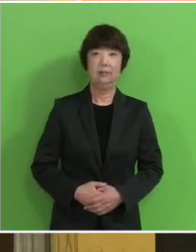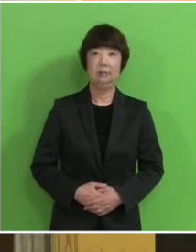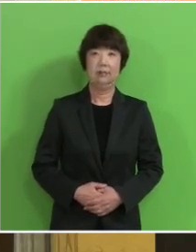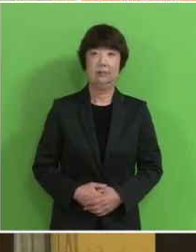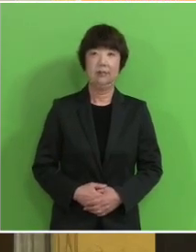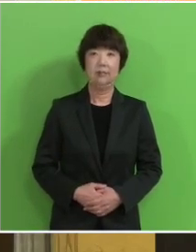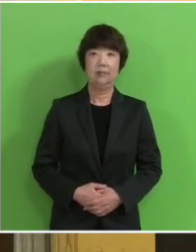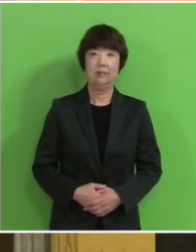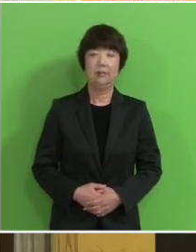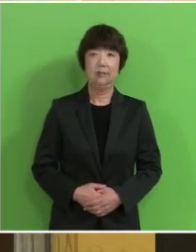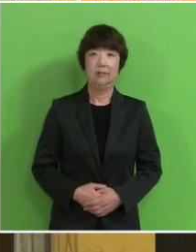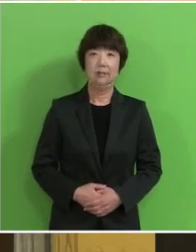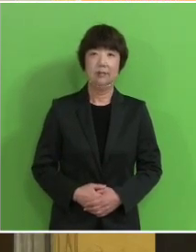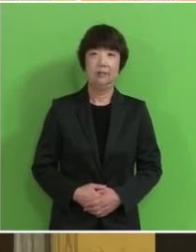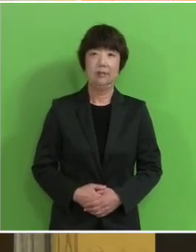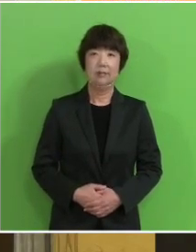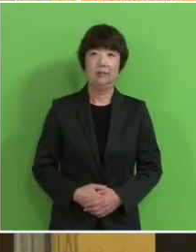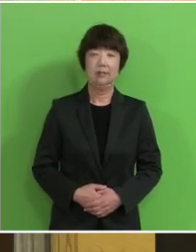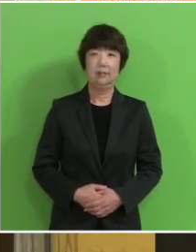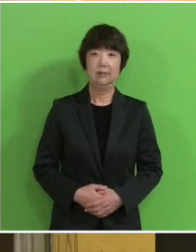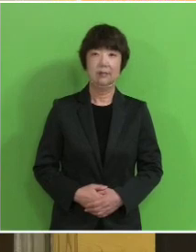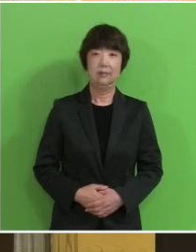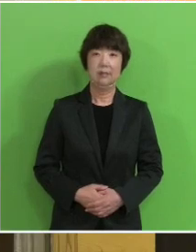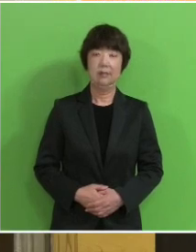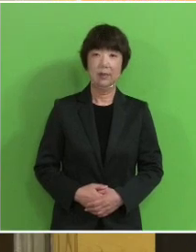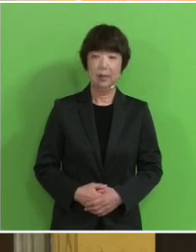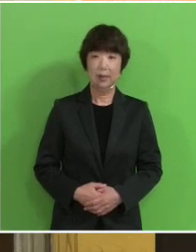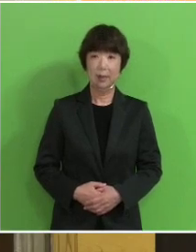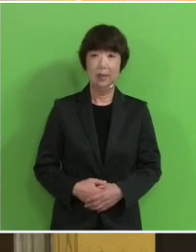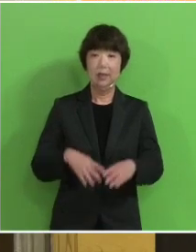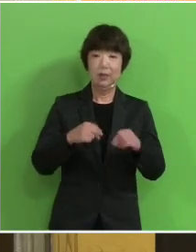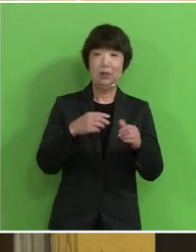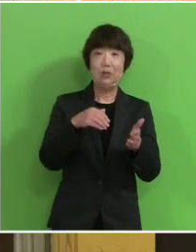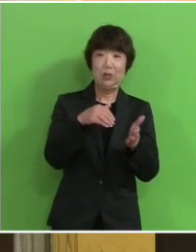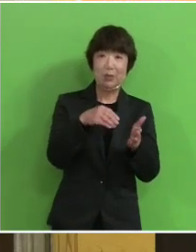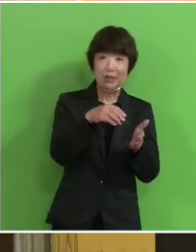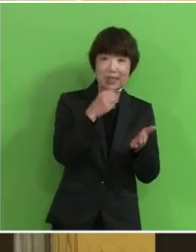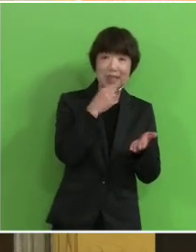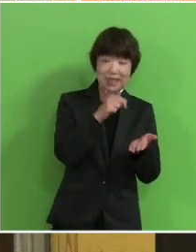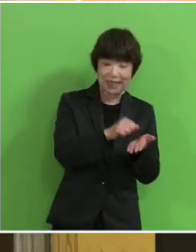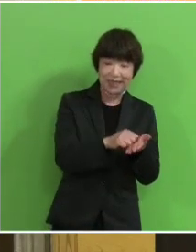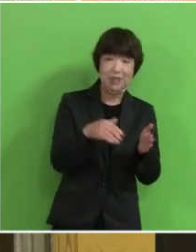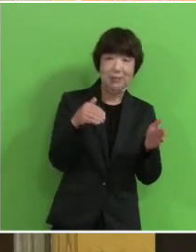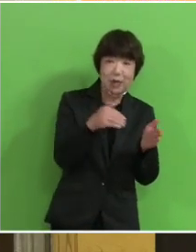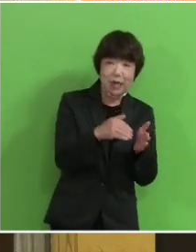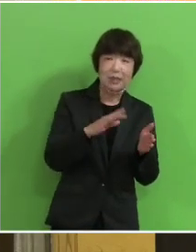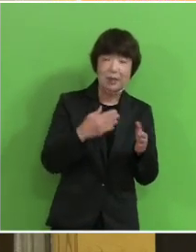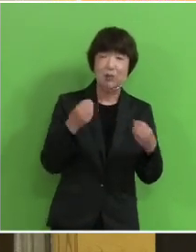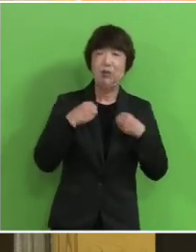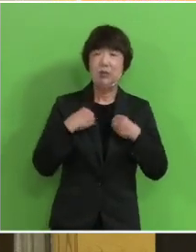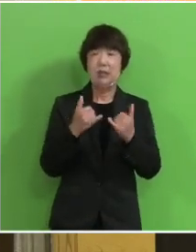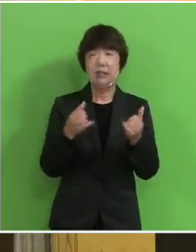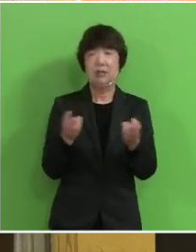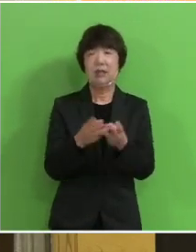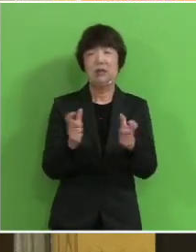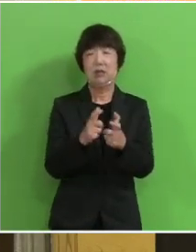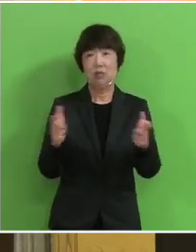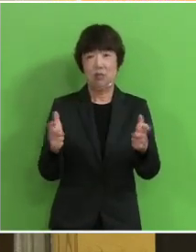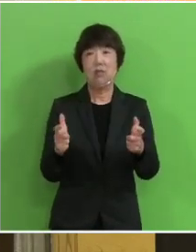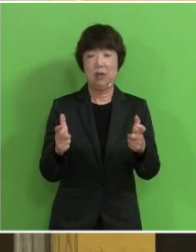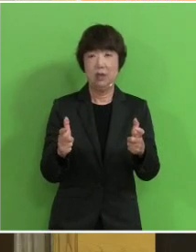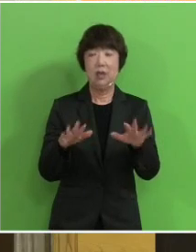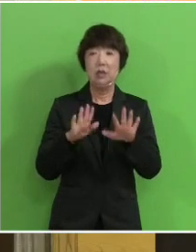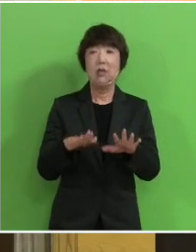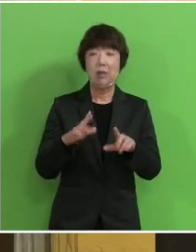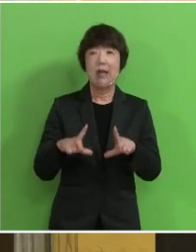a 4週末ですけれども多くの陽性確認が続いておりますので本日は